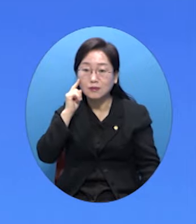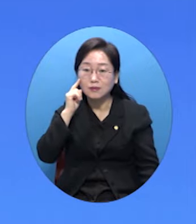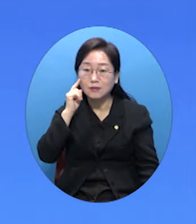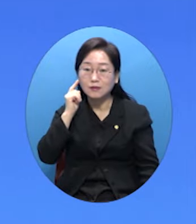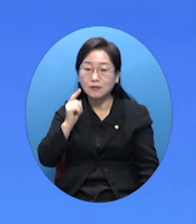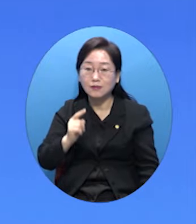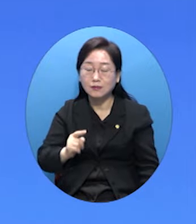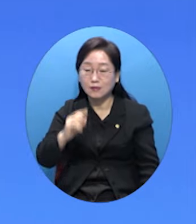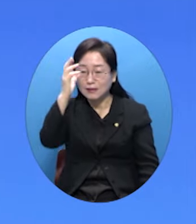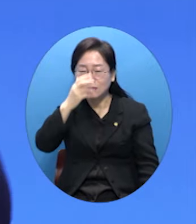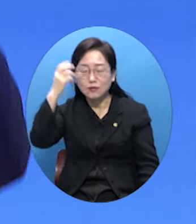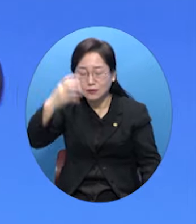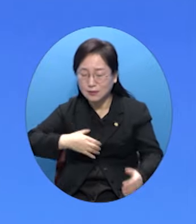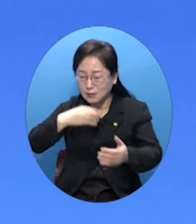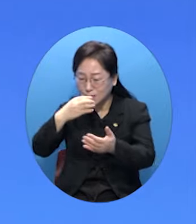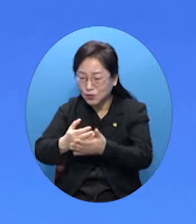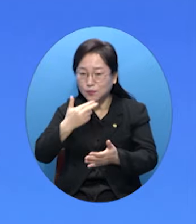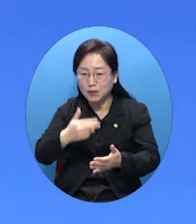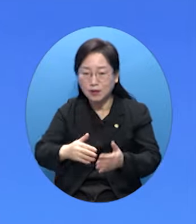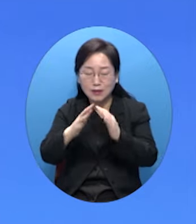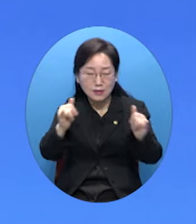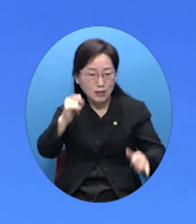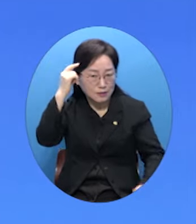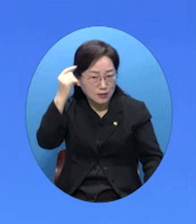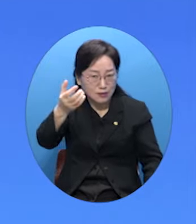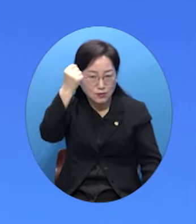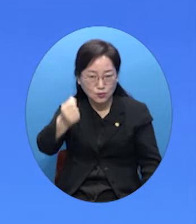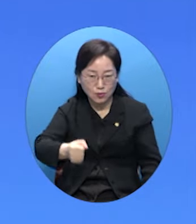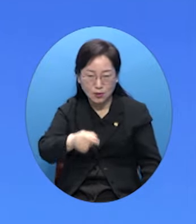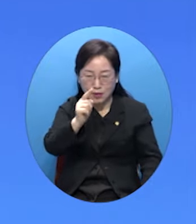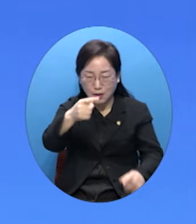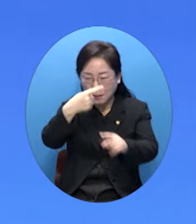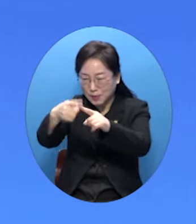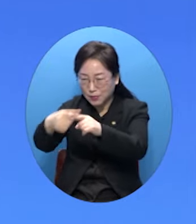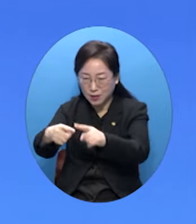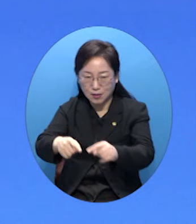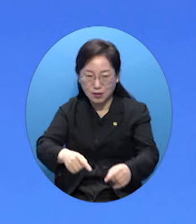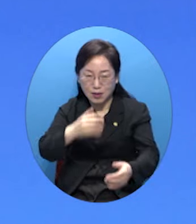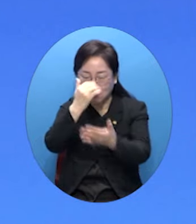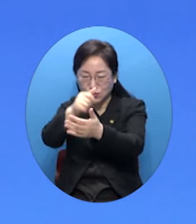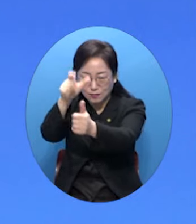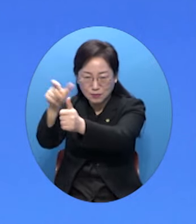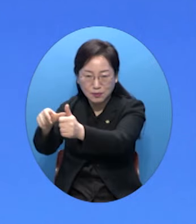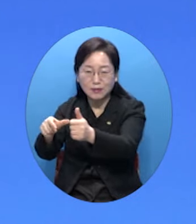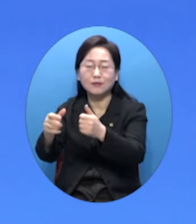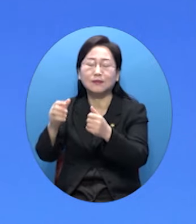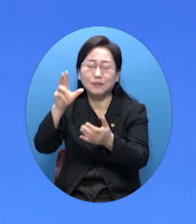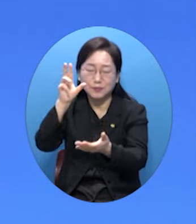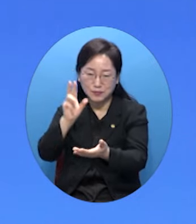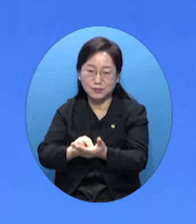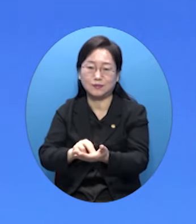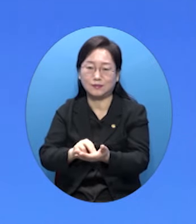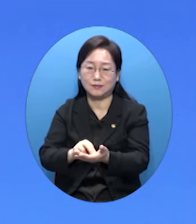그 마음에 성령의 감동이 없이 인간의 이성을 갖고 늘 남을 판단하고 정죄했기 때문에 그러한